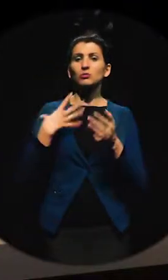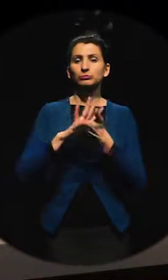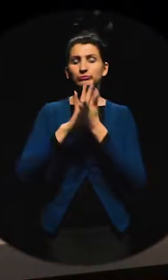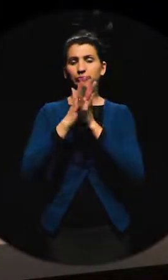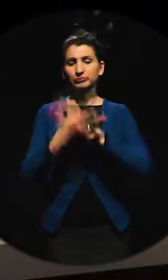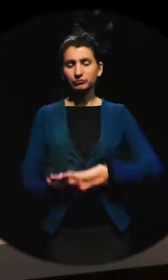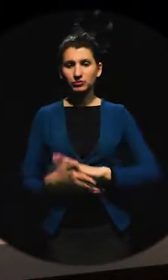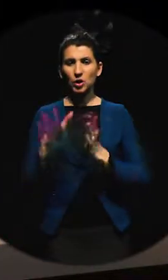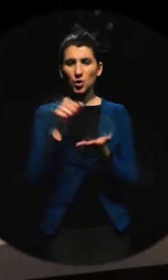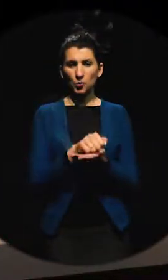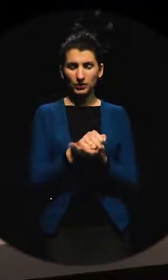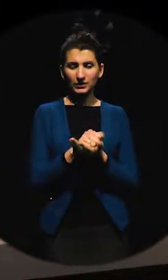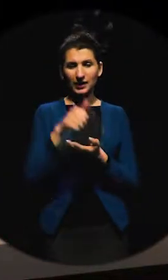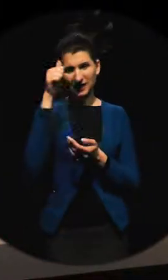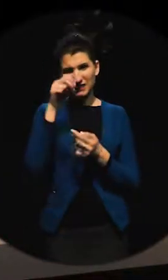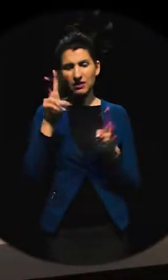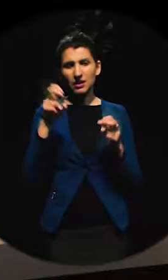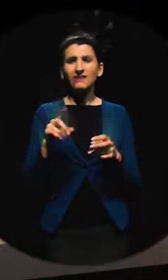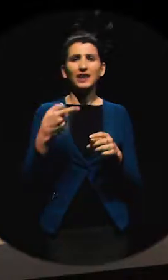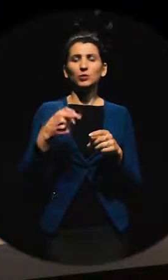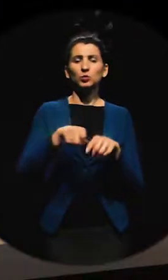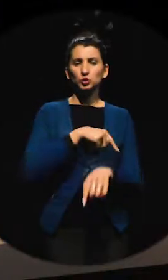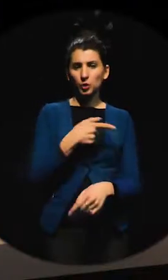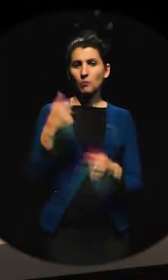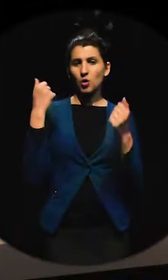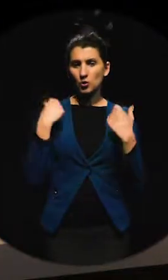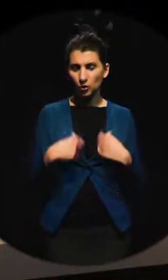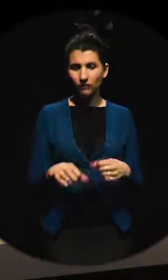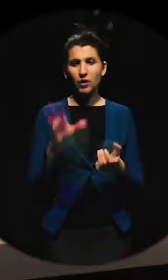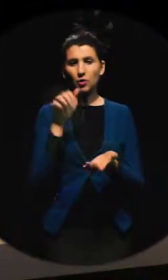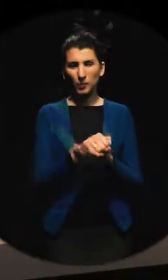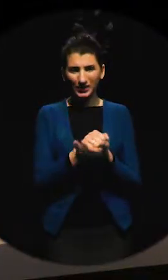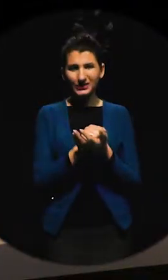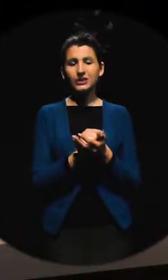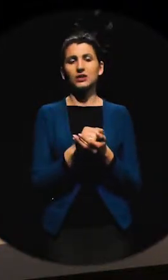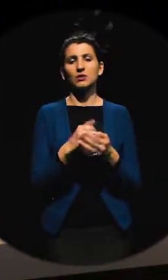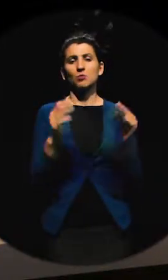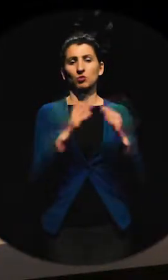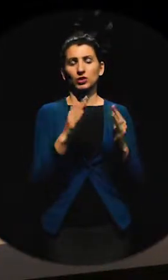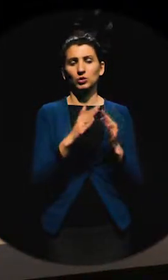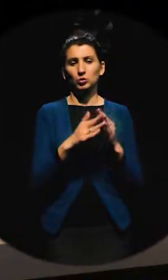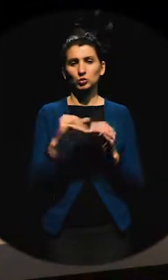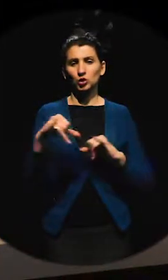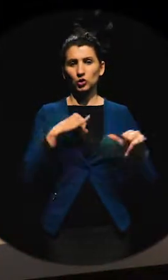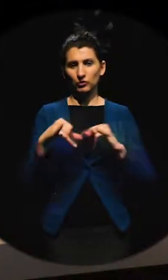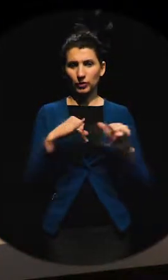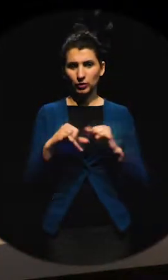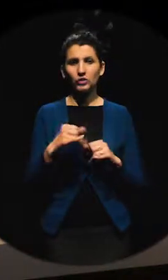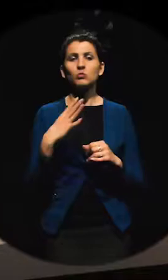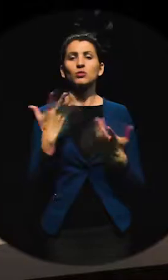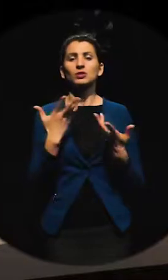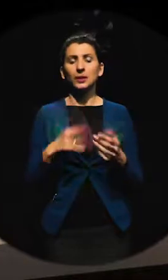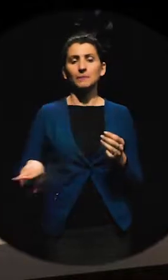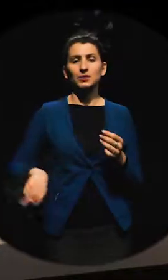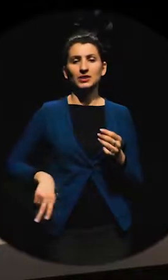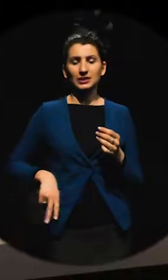okupację, która jest nazywana najdłuższą pokojową okupacją budynku rządowego w Stanach Zjednoczonych. To była okupacja Ministerstwa Zdrowia,